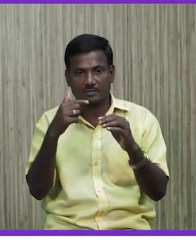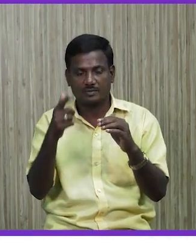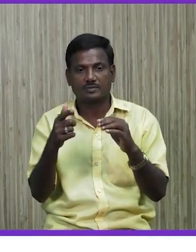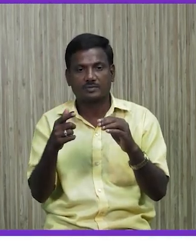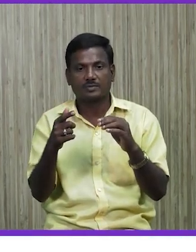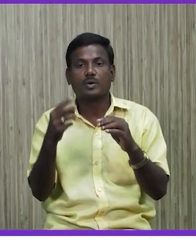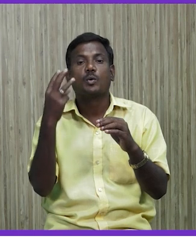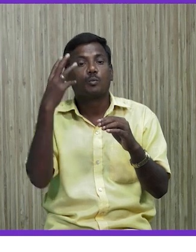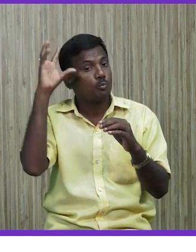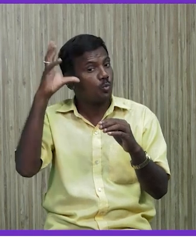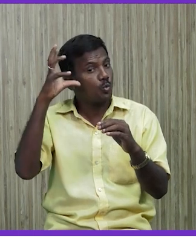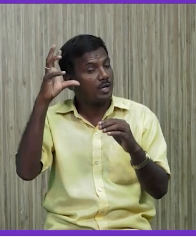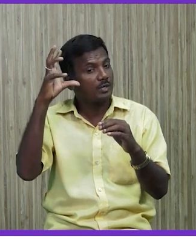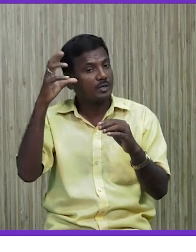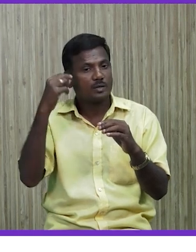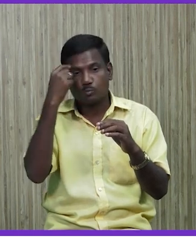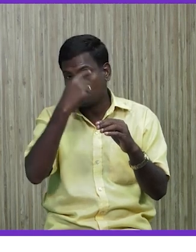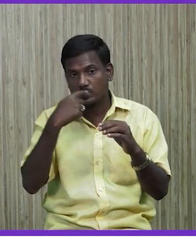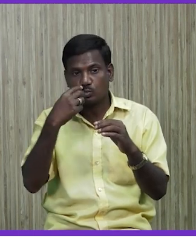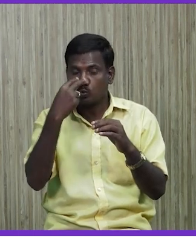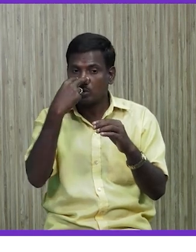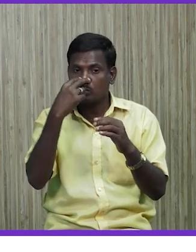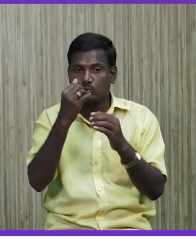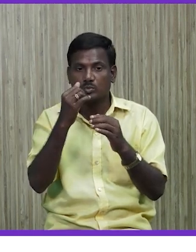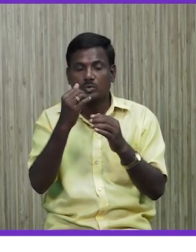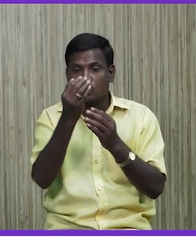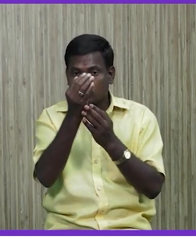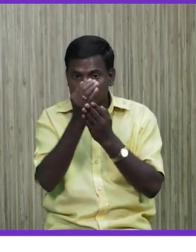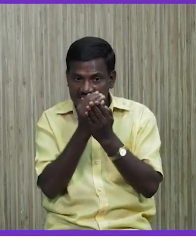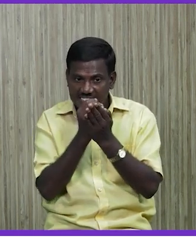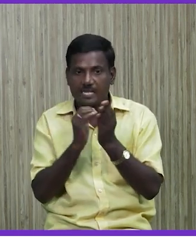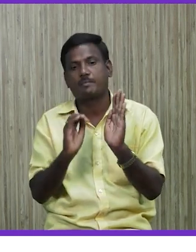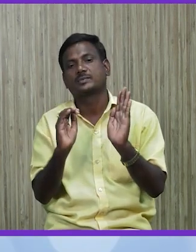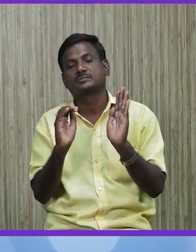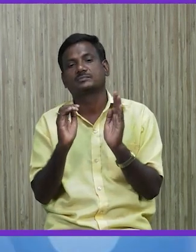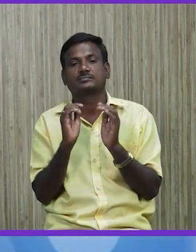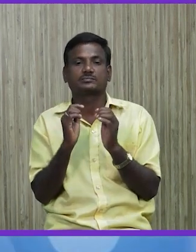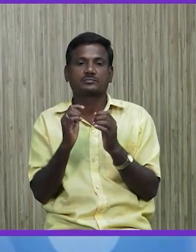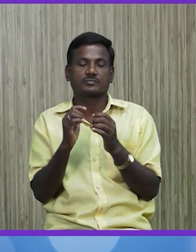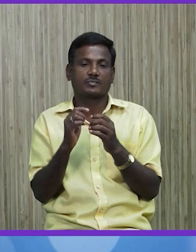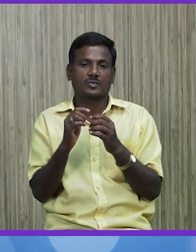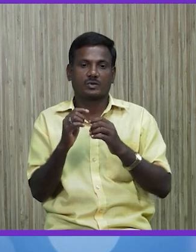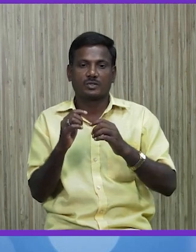மூலை மற்றும் முகத்தின் உள் உருப்புகளை பாது ஆக்கின்றது.